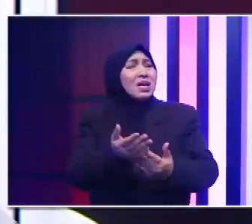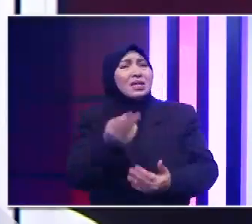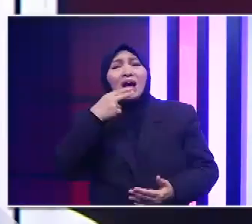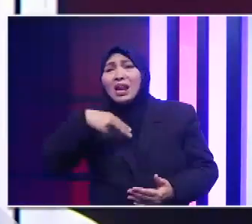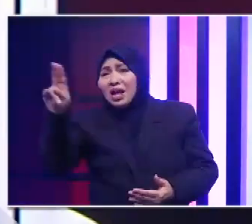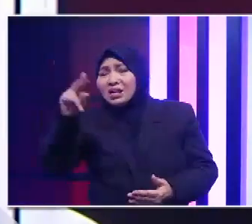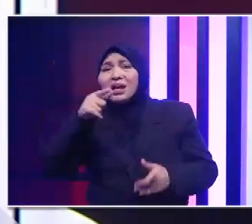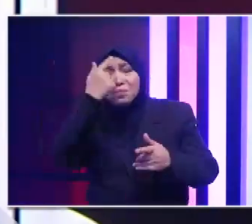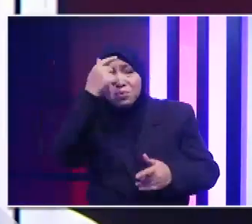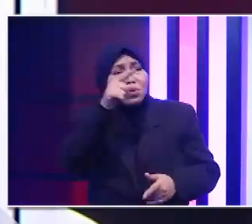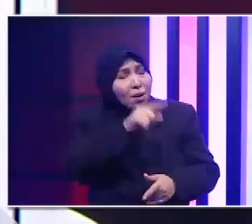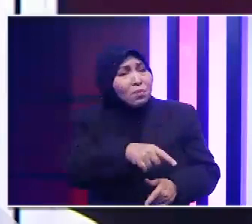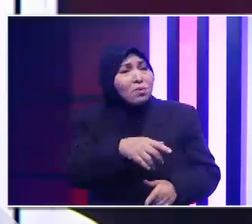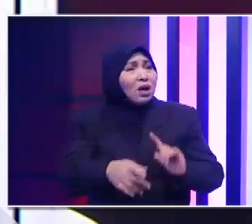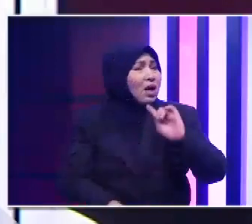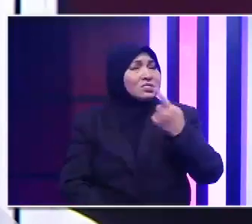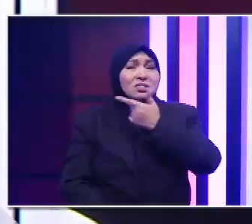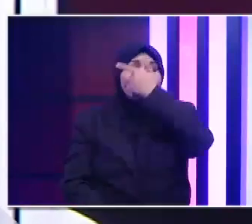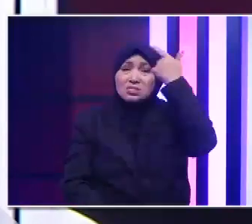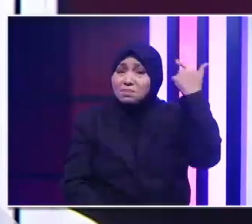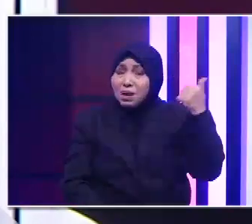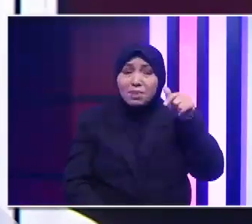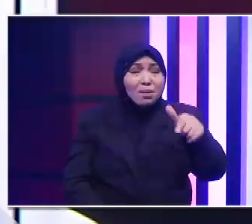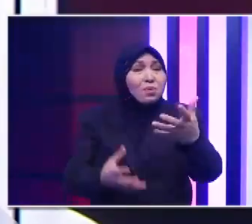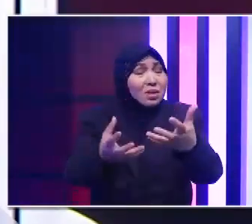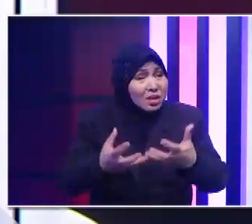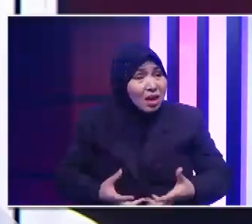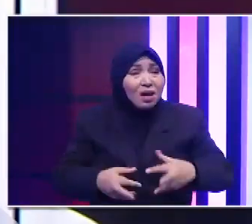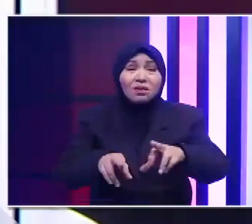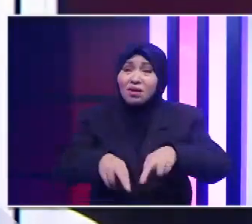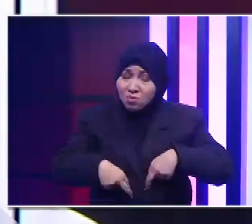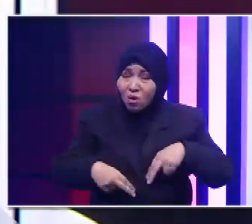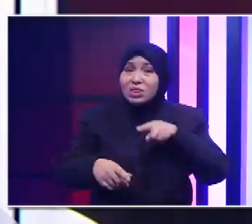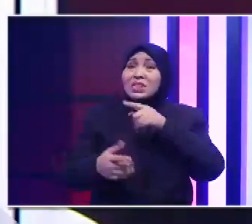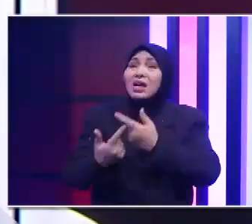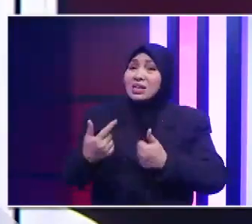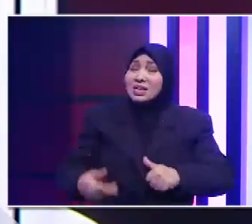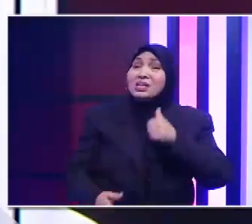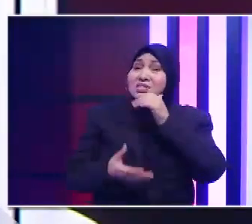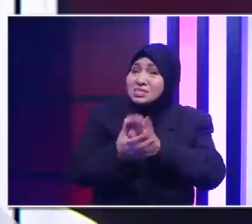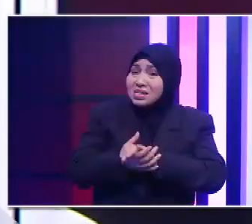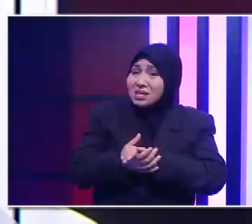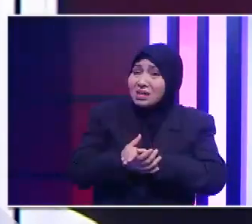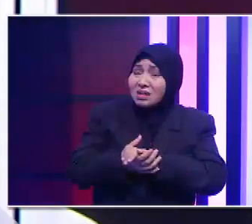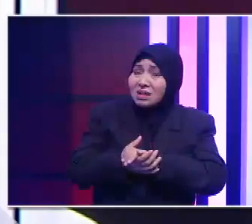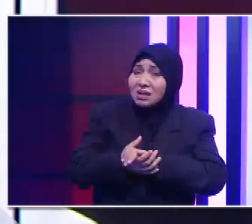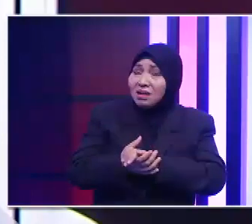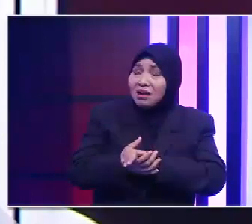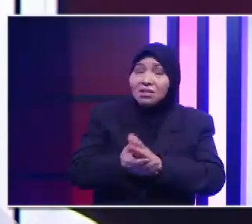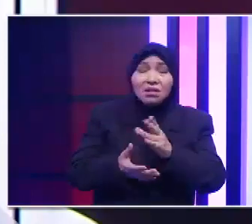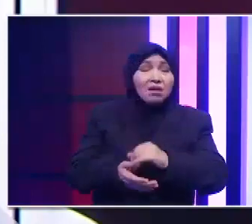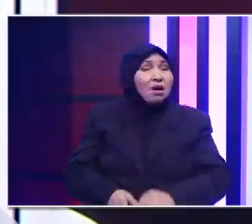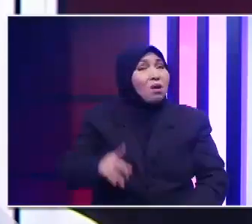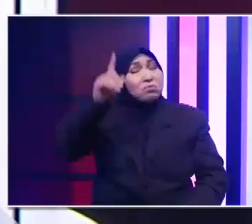terima Botax wajib hanya karena kamu hendak mendakan Kerobokan daripada istri-istri kamu wallahul rohingya